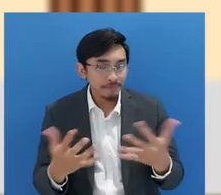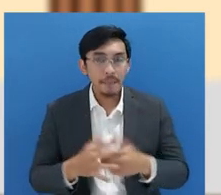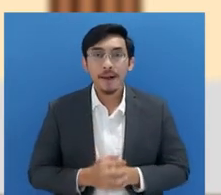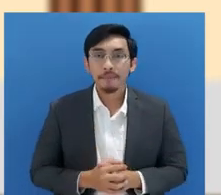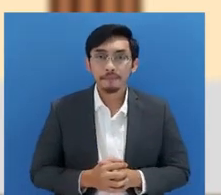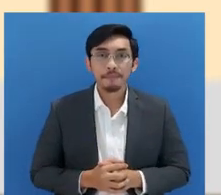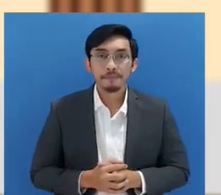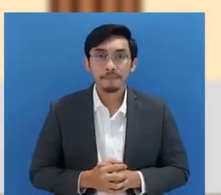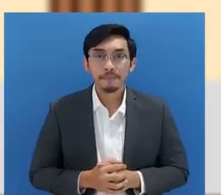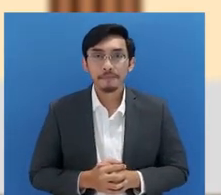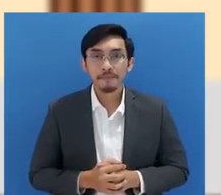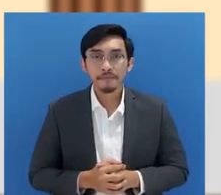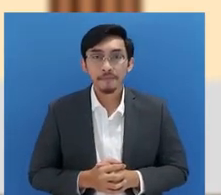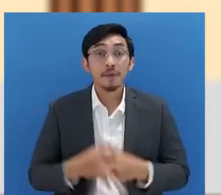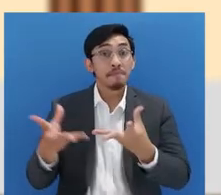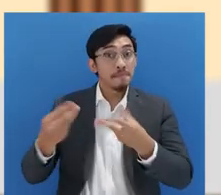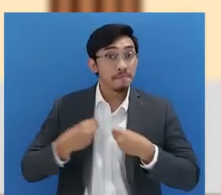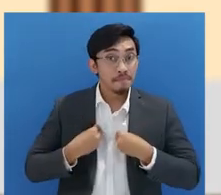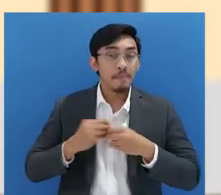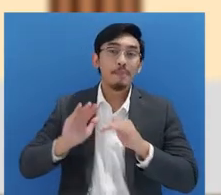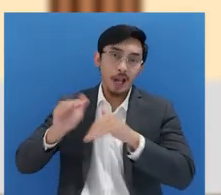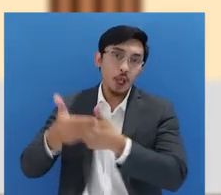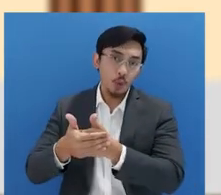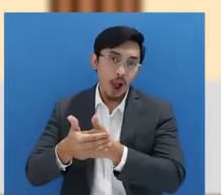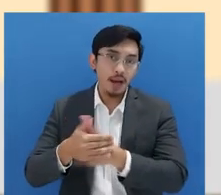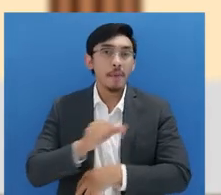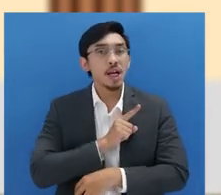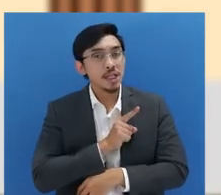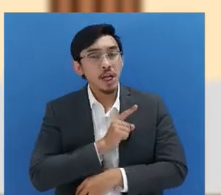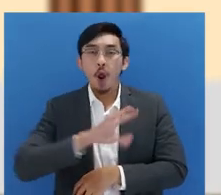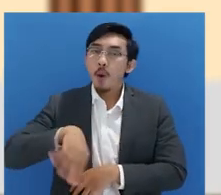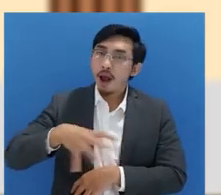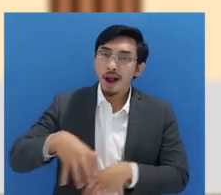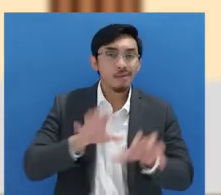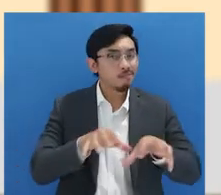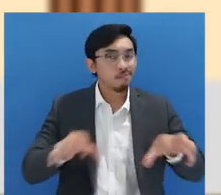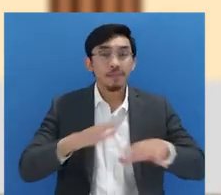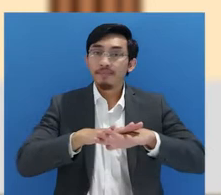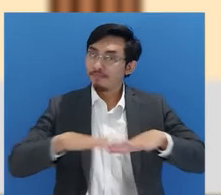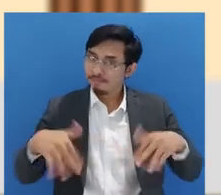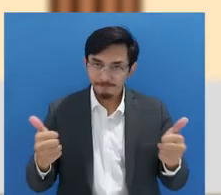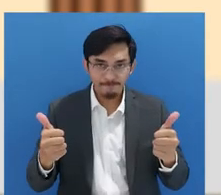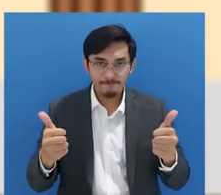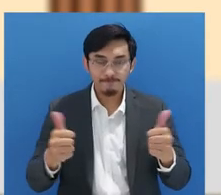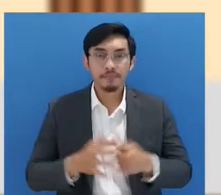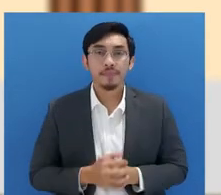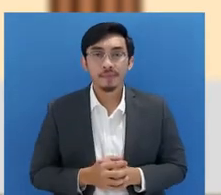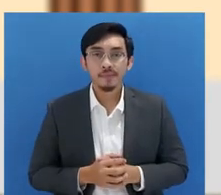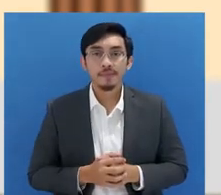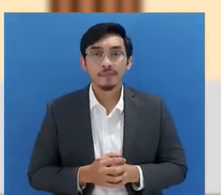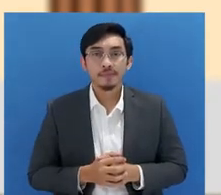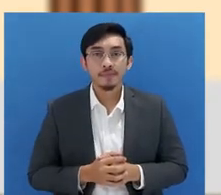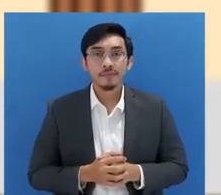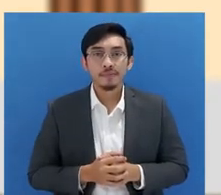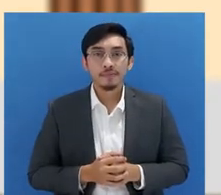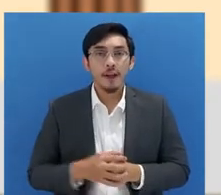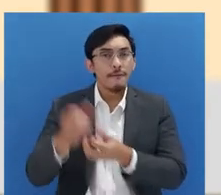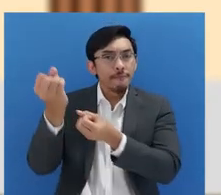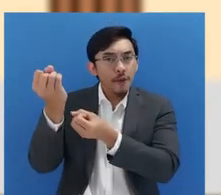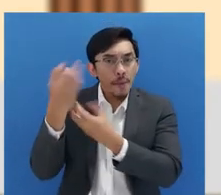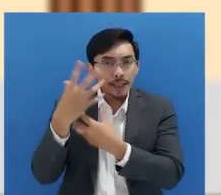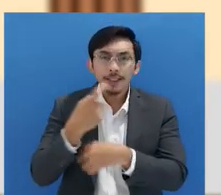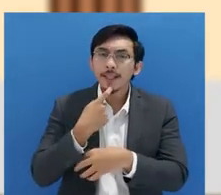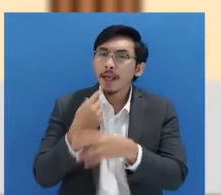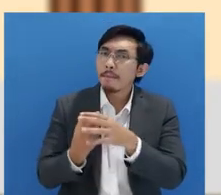memperoleh perlindungan atas keamanan pribadi, keluarga, dan harta benda, mendapatkan informasi